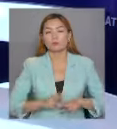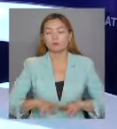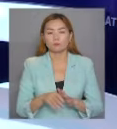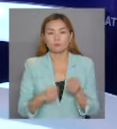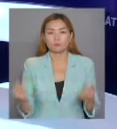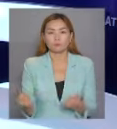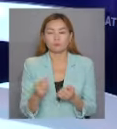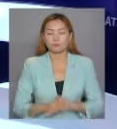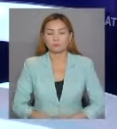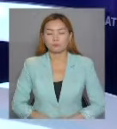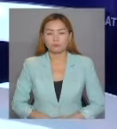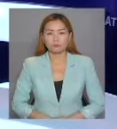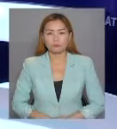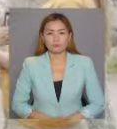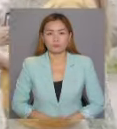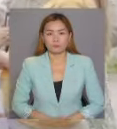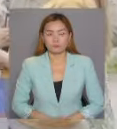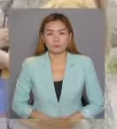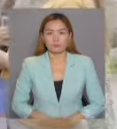спонсоров.